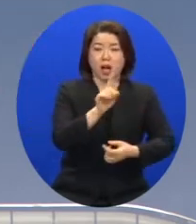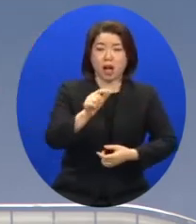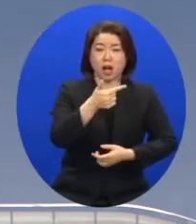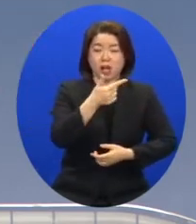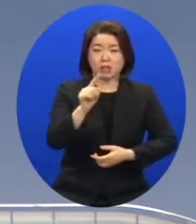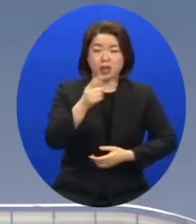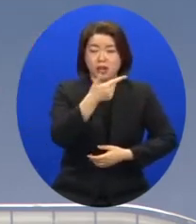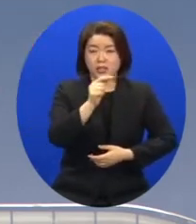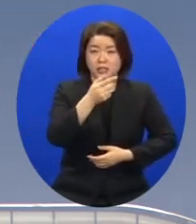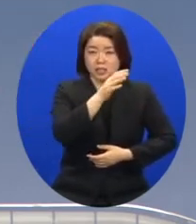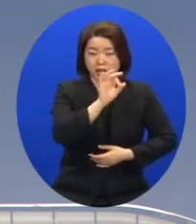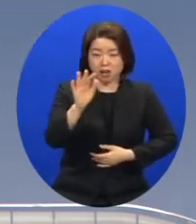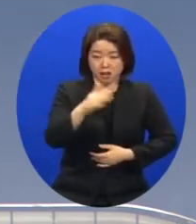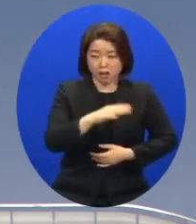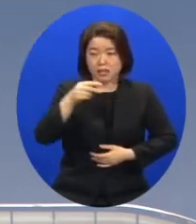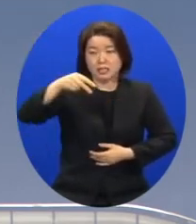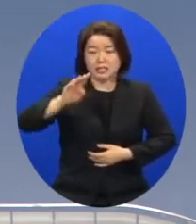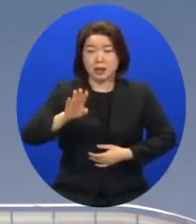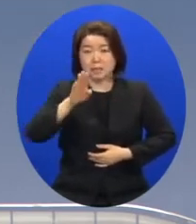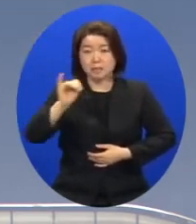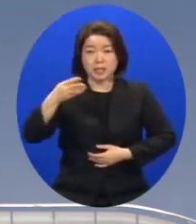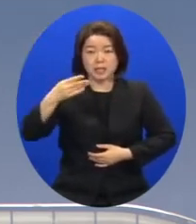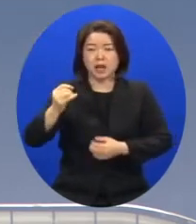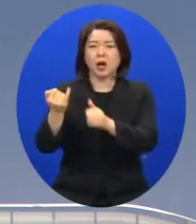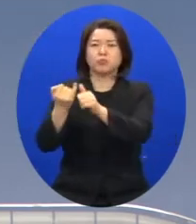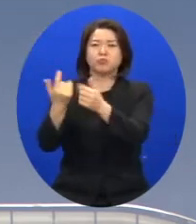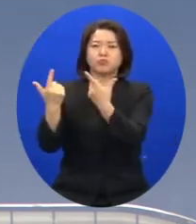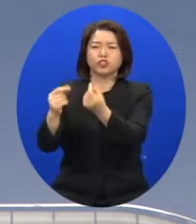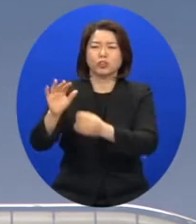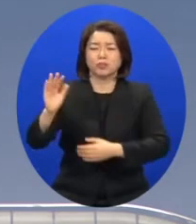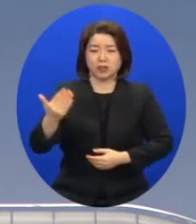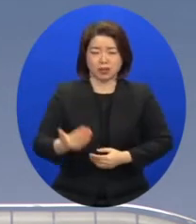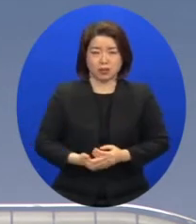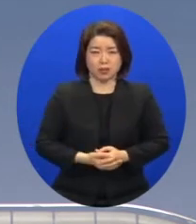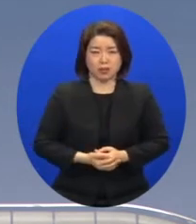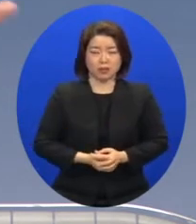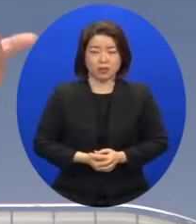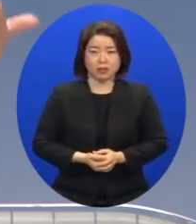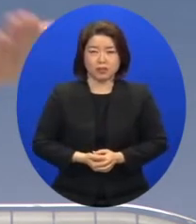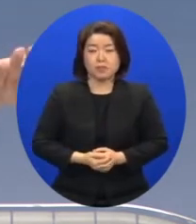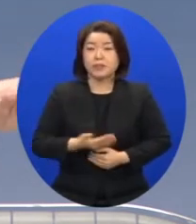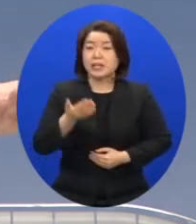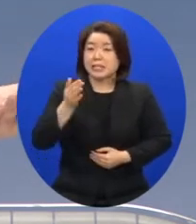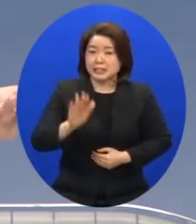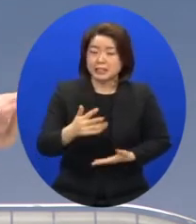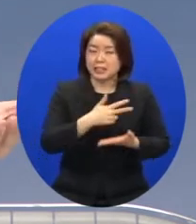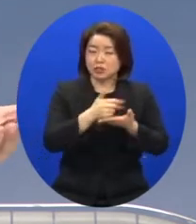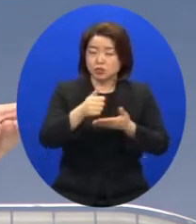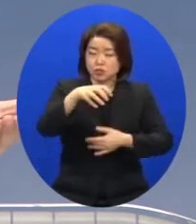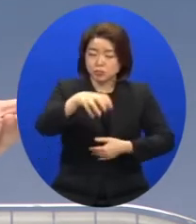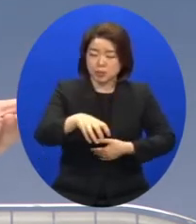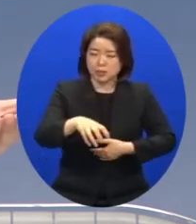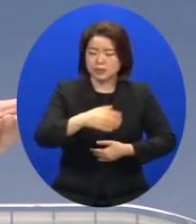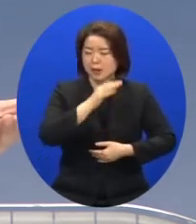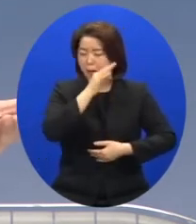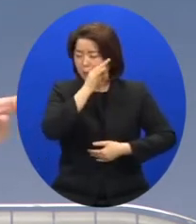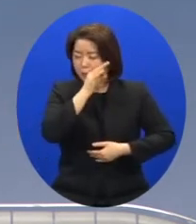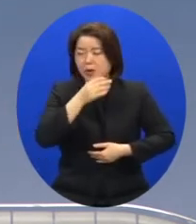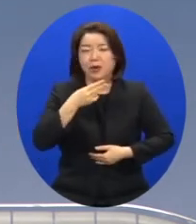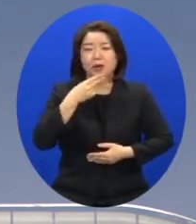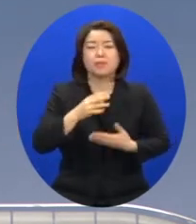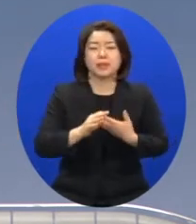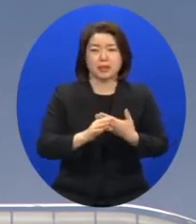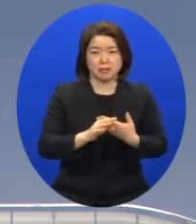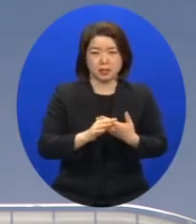되는 사람입니다 그건 진짜 무서운 것임 그러나 주님 앞에서 부끄러움이 없다면